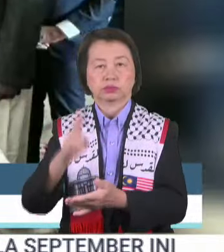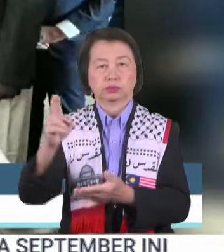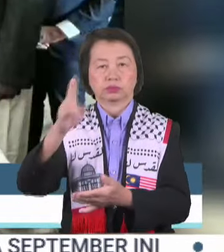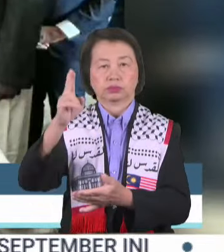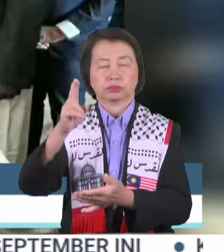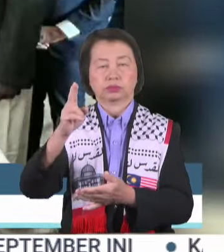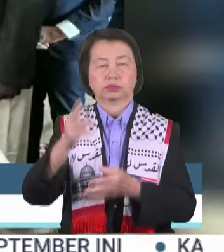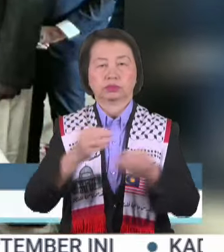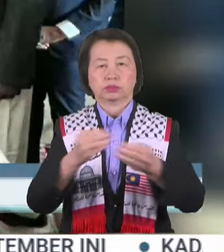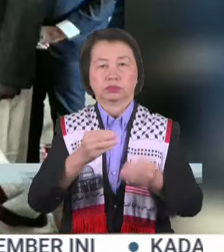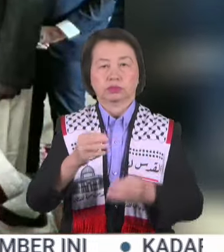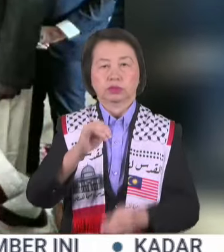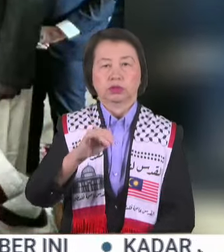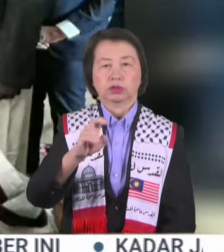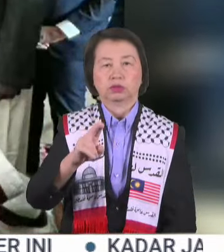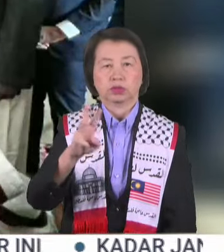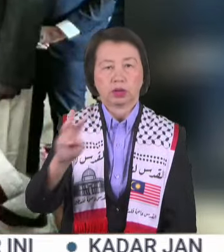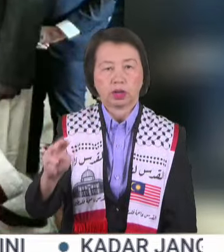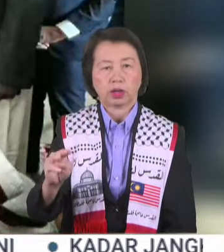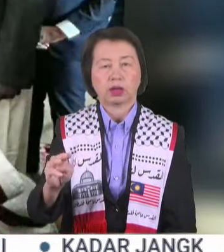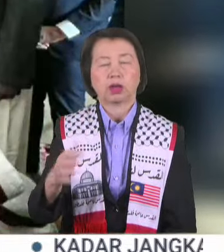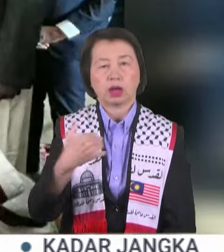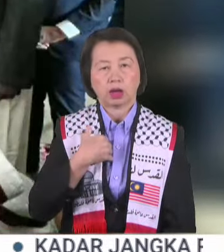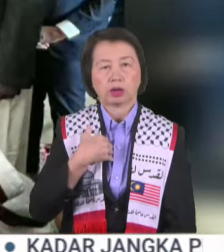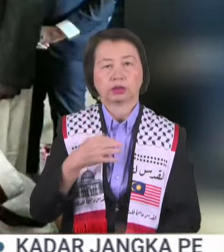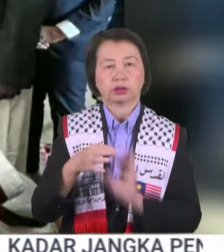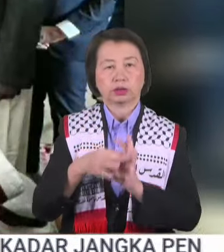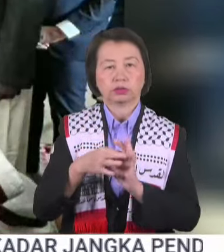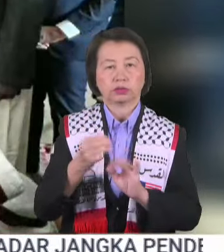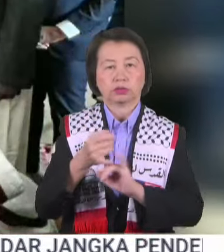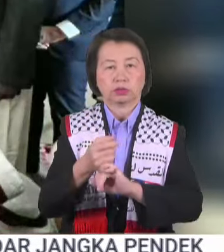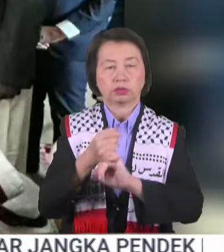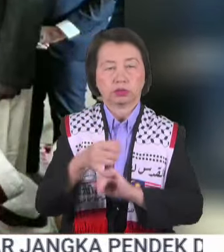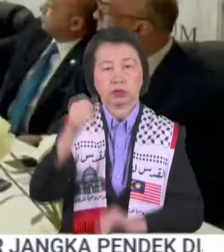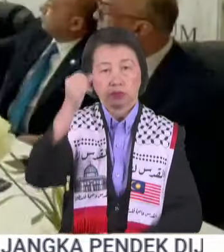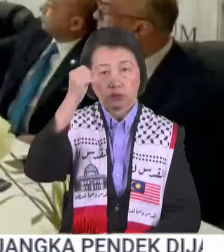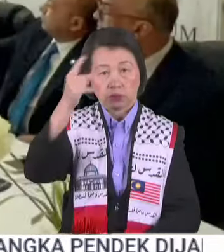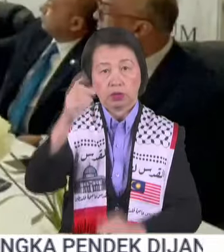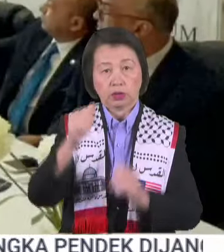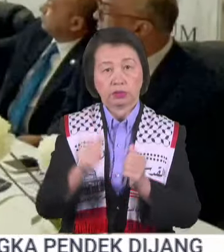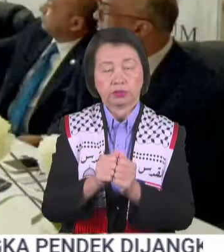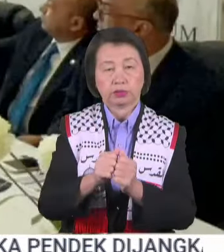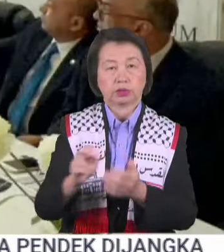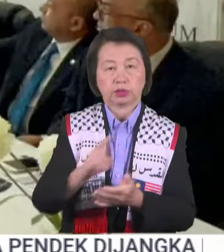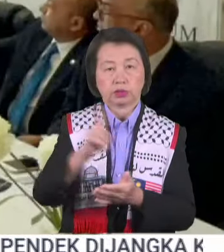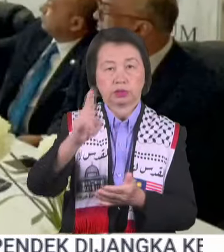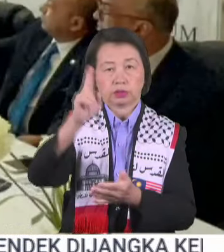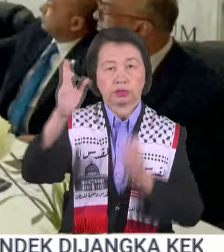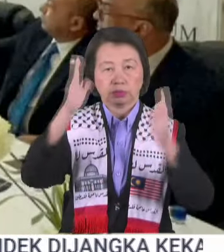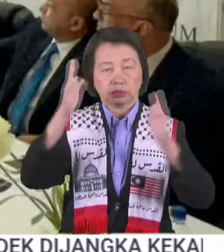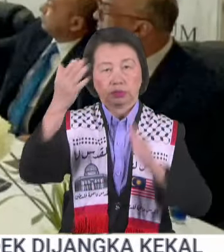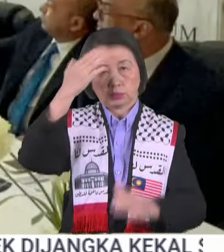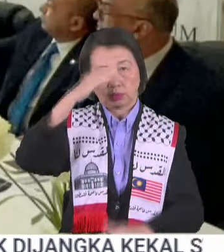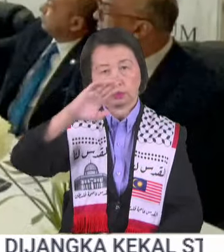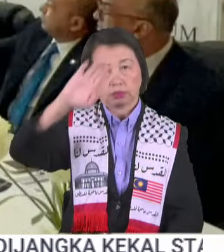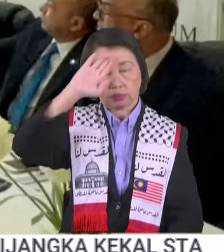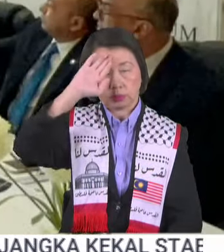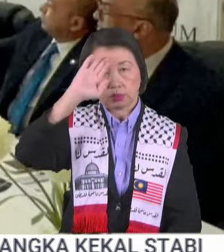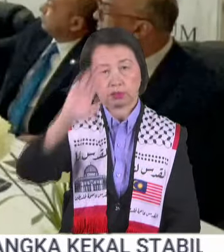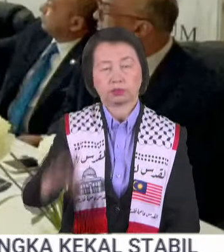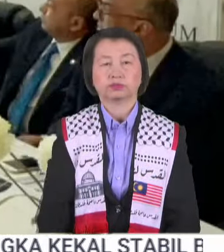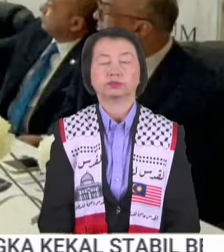Management IUM of Namibia yang mempunyai kerjasama perjanjian persefahaman dengan Universiti Malaysia Perlis UNIMAP.